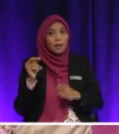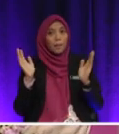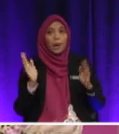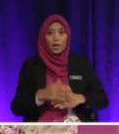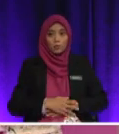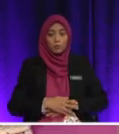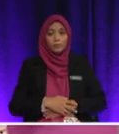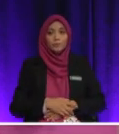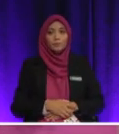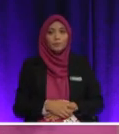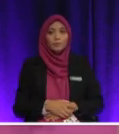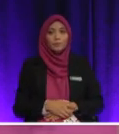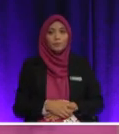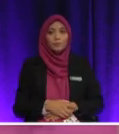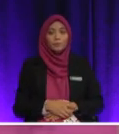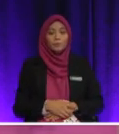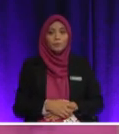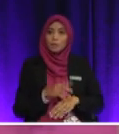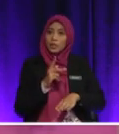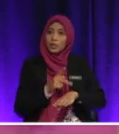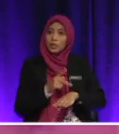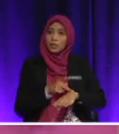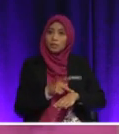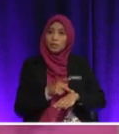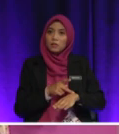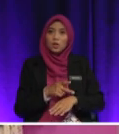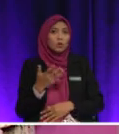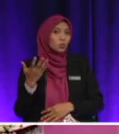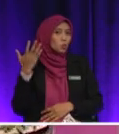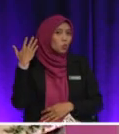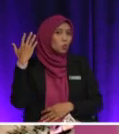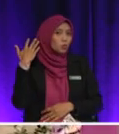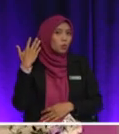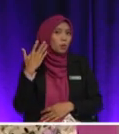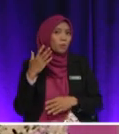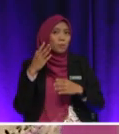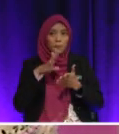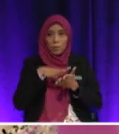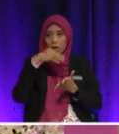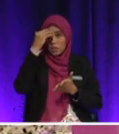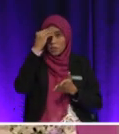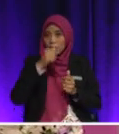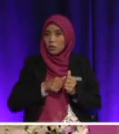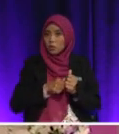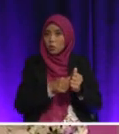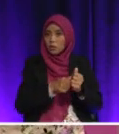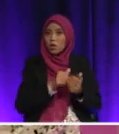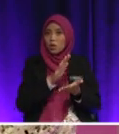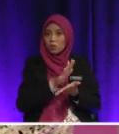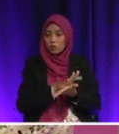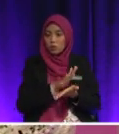sebenarnya ketika zaman penjajah sistem pendidikan di Tanah Melayu adalah mengikut sistem sekolah